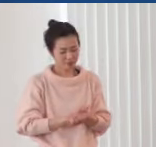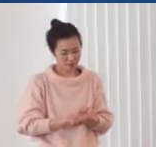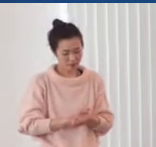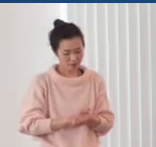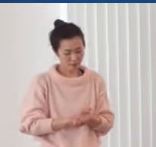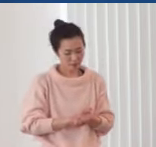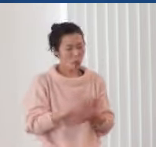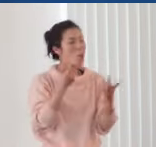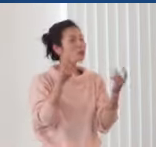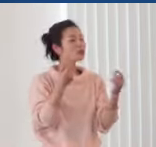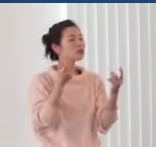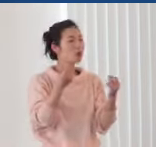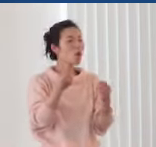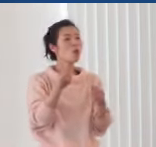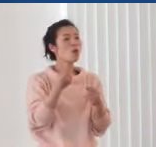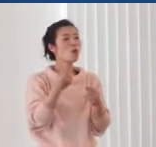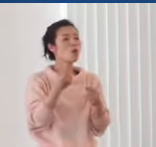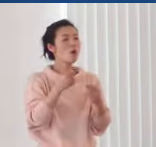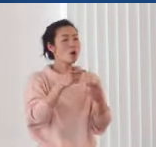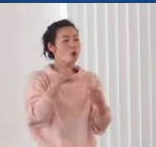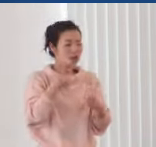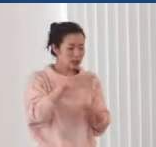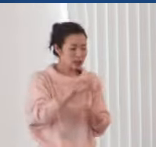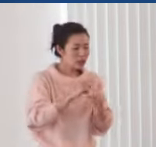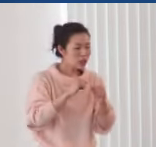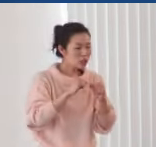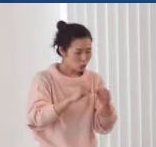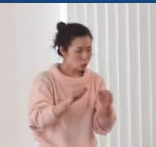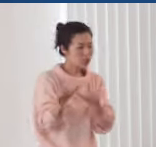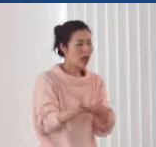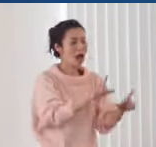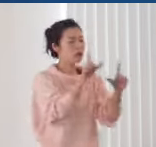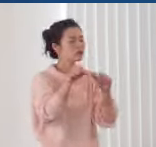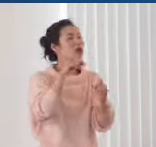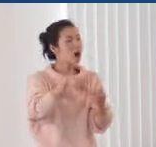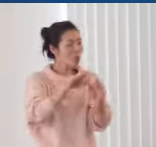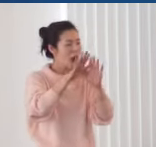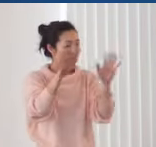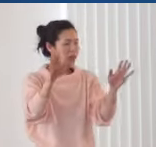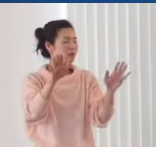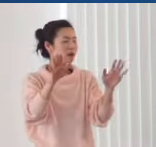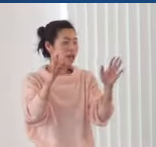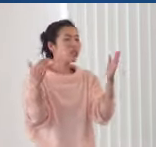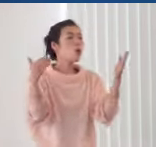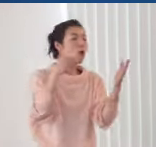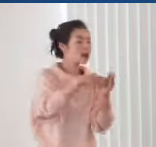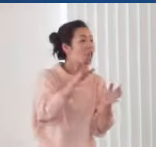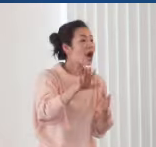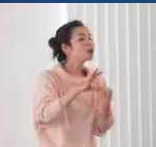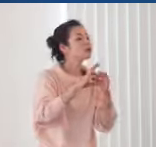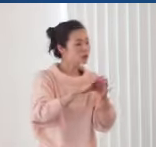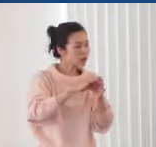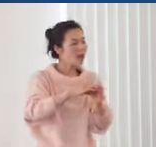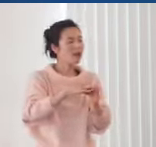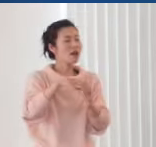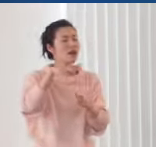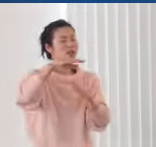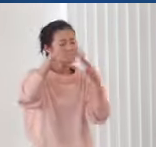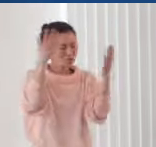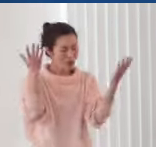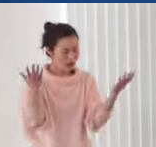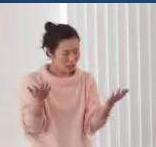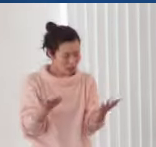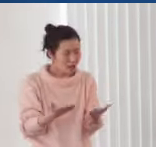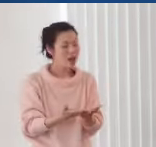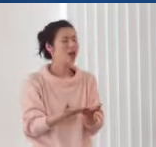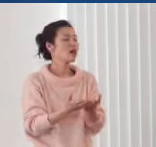に不思議ではないとも言えるわけですけれども、まあ、いずれにしても終末は最も美しい時に訪れるということであります。で、先